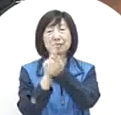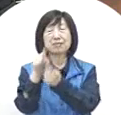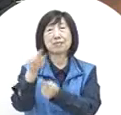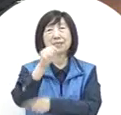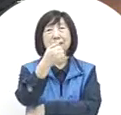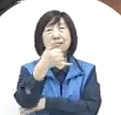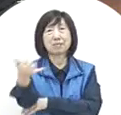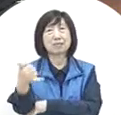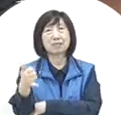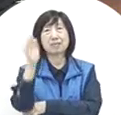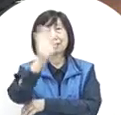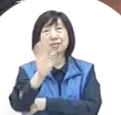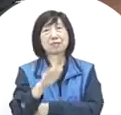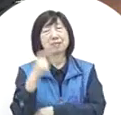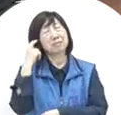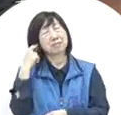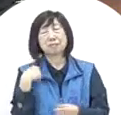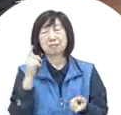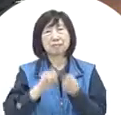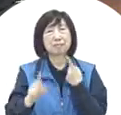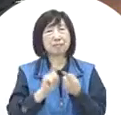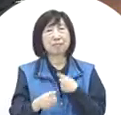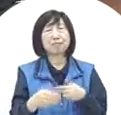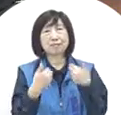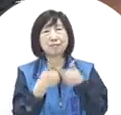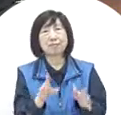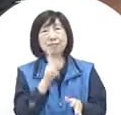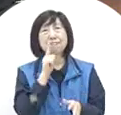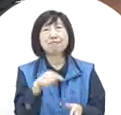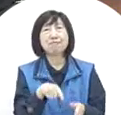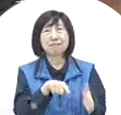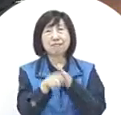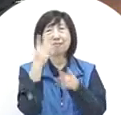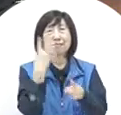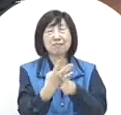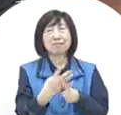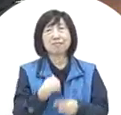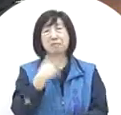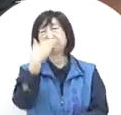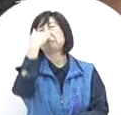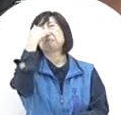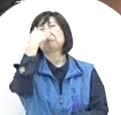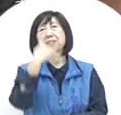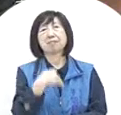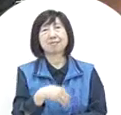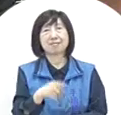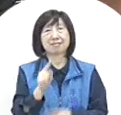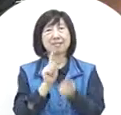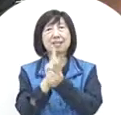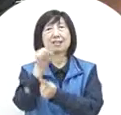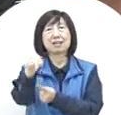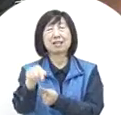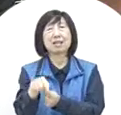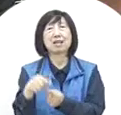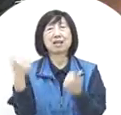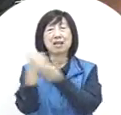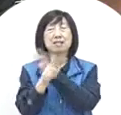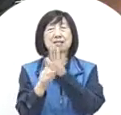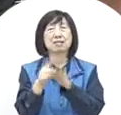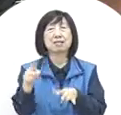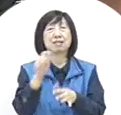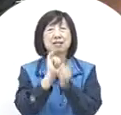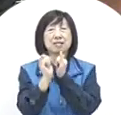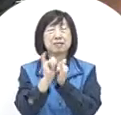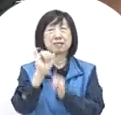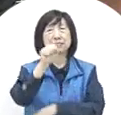本席真的非常不能接受，请你不要用专业的傲慢。来面对代表民意发声的议